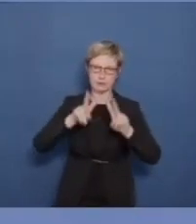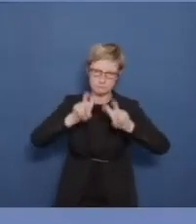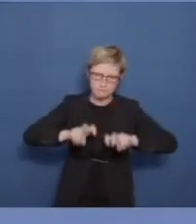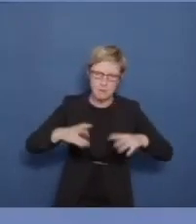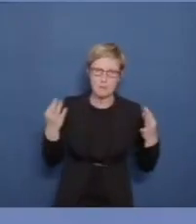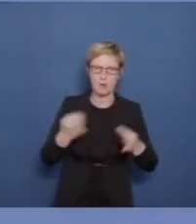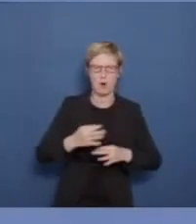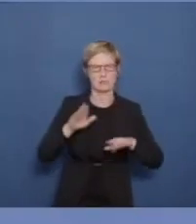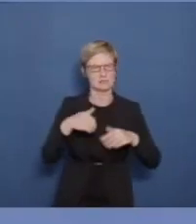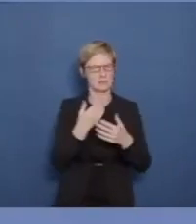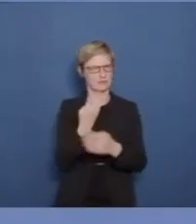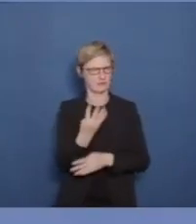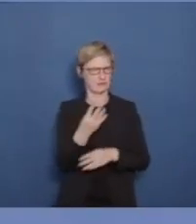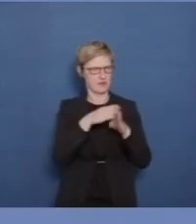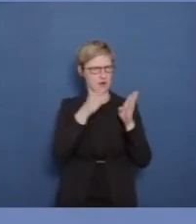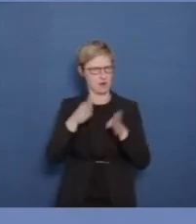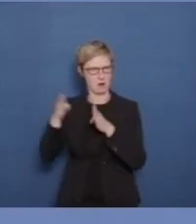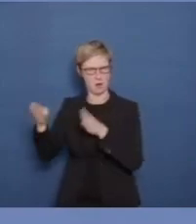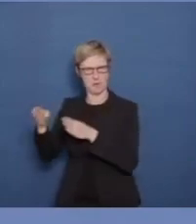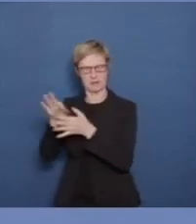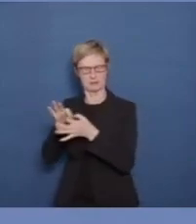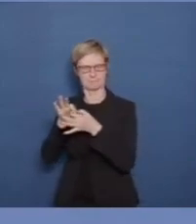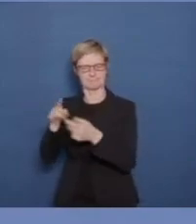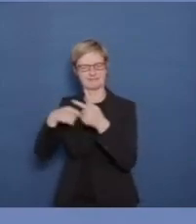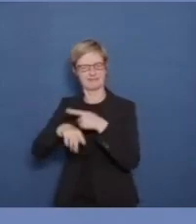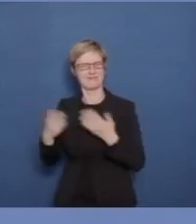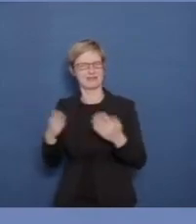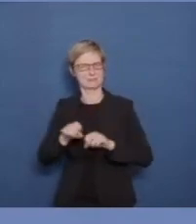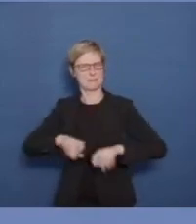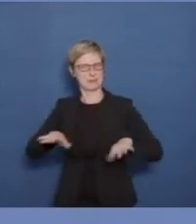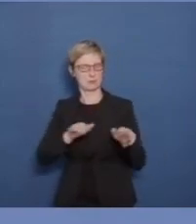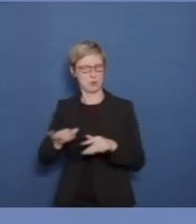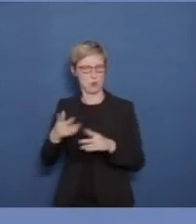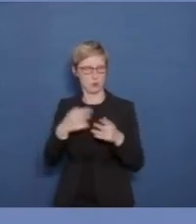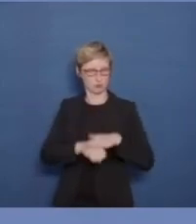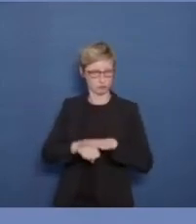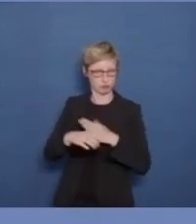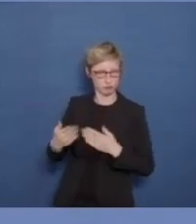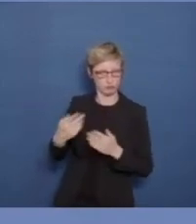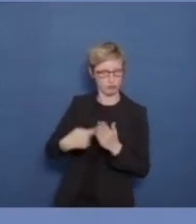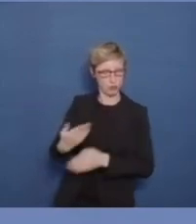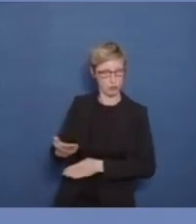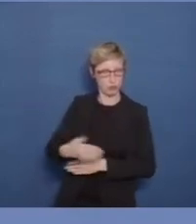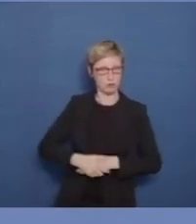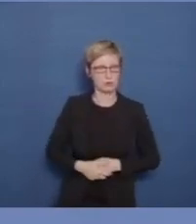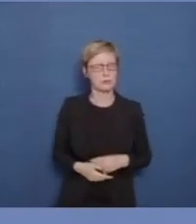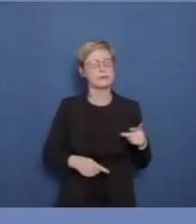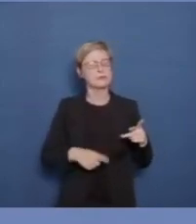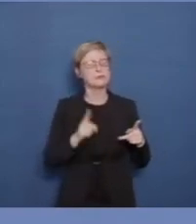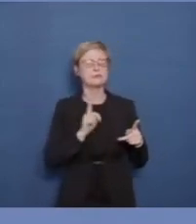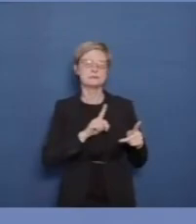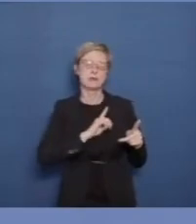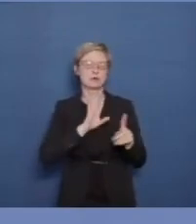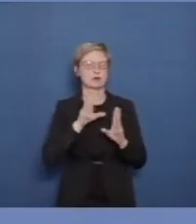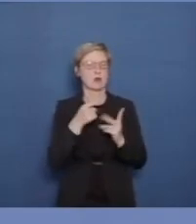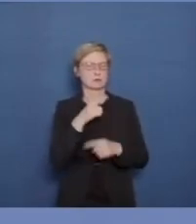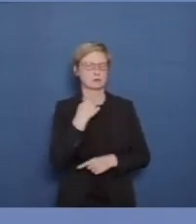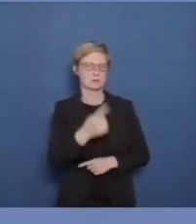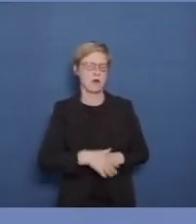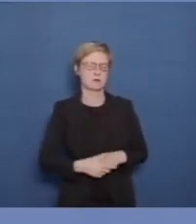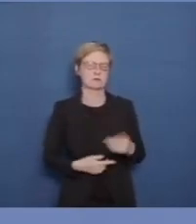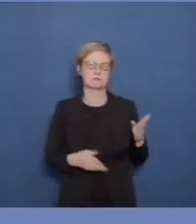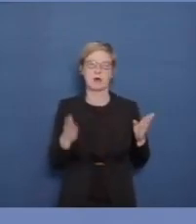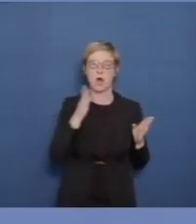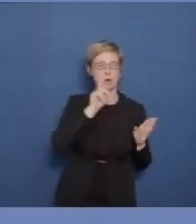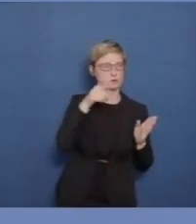und Bürokomplexe mit Medienbüros? Ich habe dem, was ich dazu gesagt habe, hier jetzt nichts hinzuzufügen. Das Auswärtige Amt?